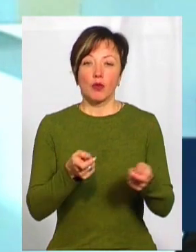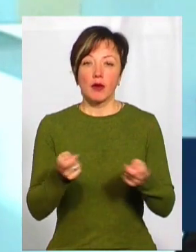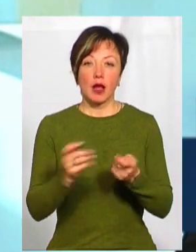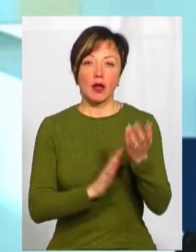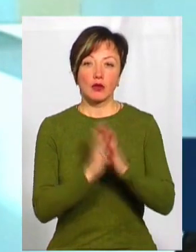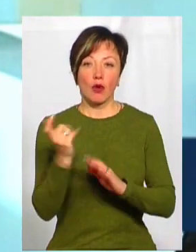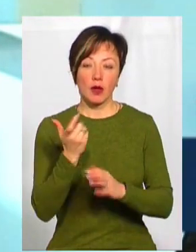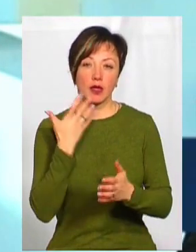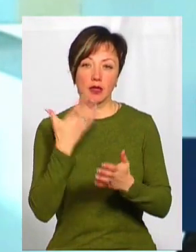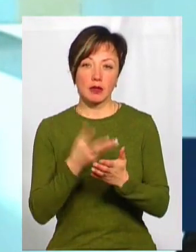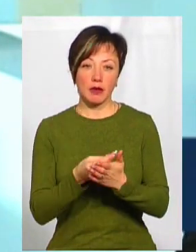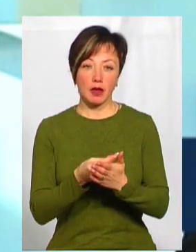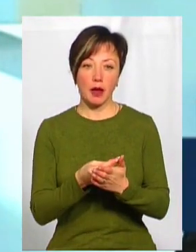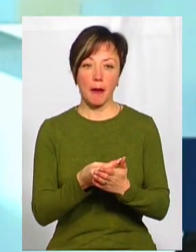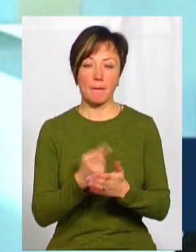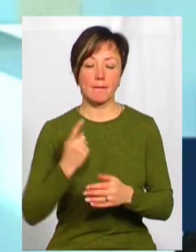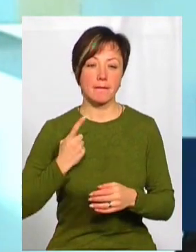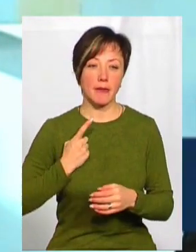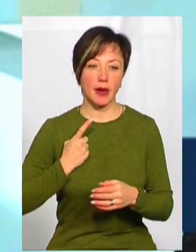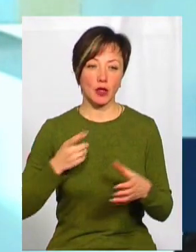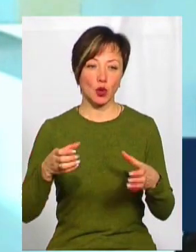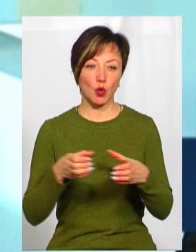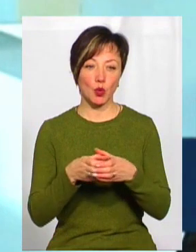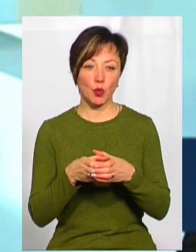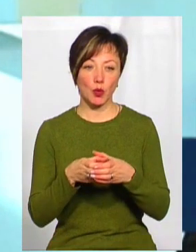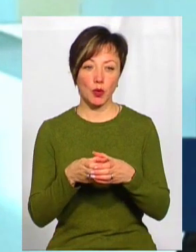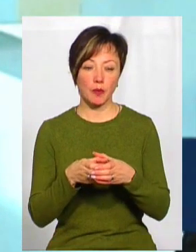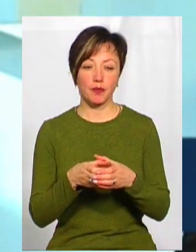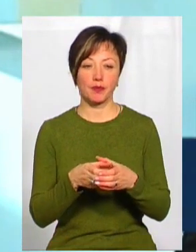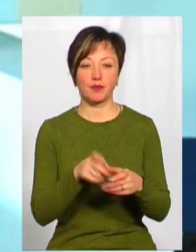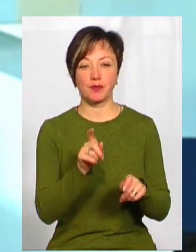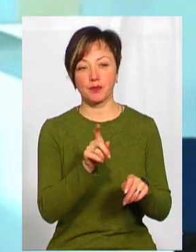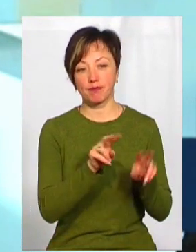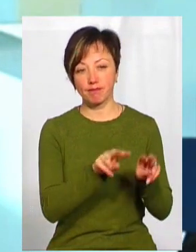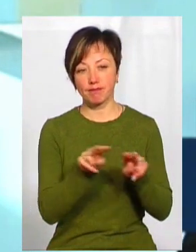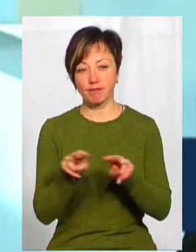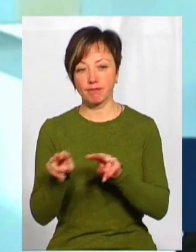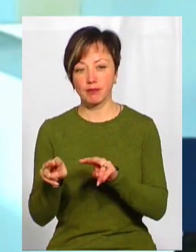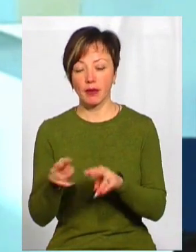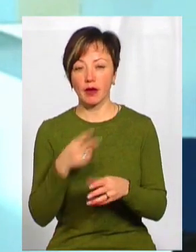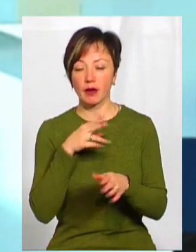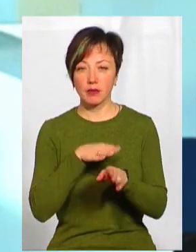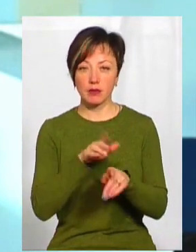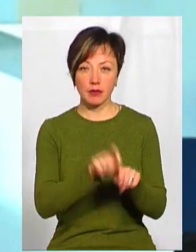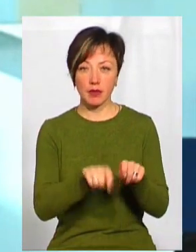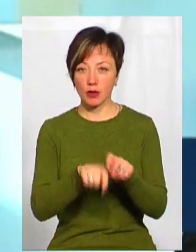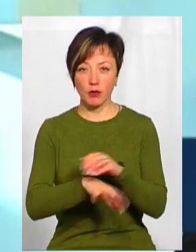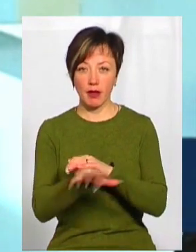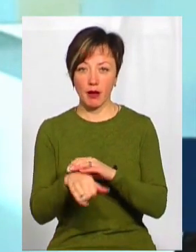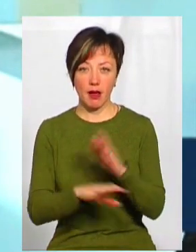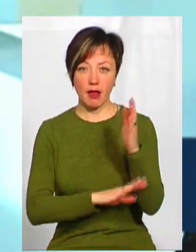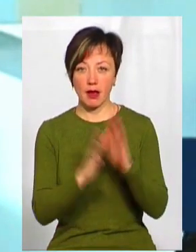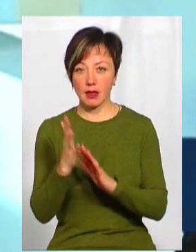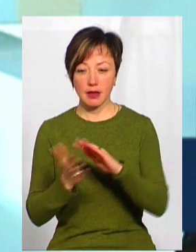сільського господарства є свій патруль, який чергує по ділянкам, дивиться, щоб не крали ліс,